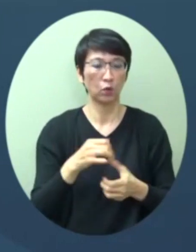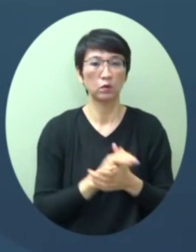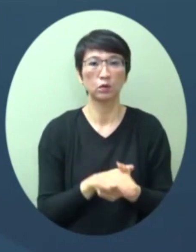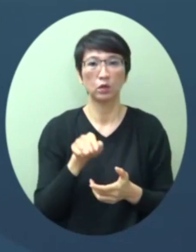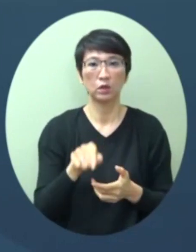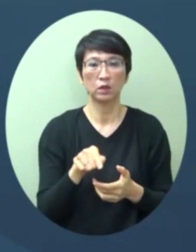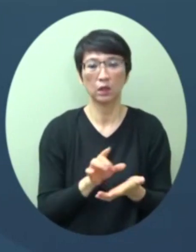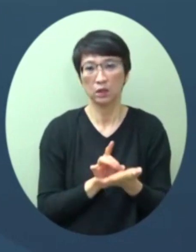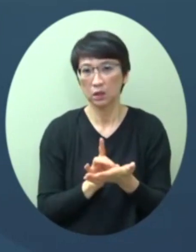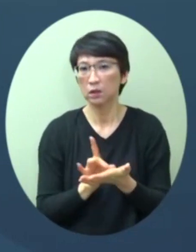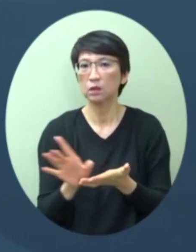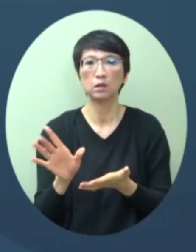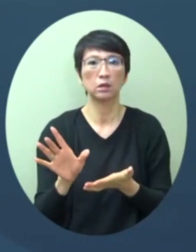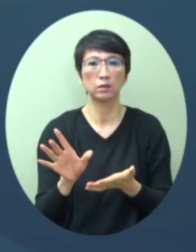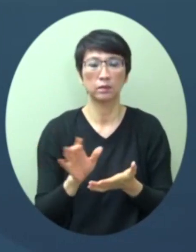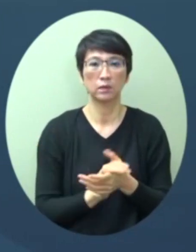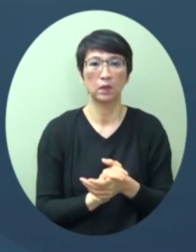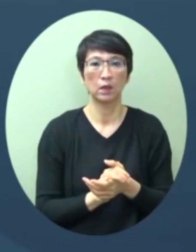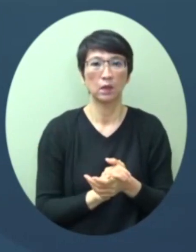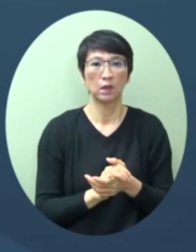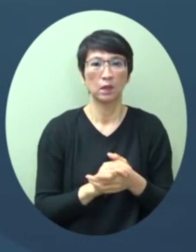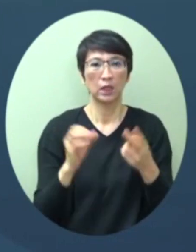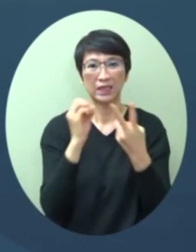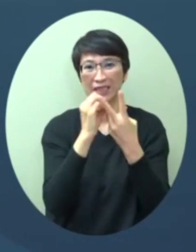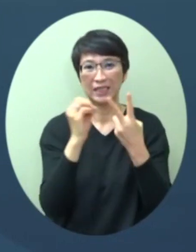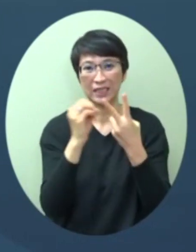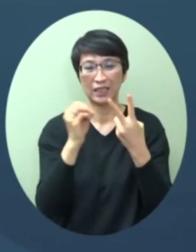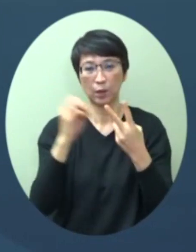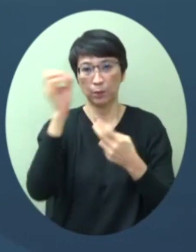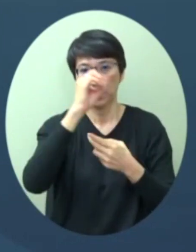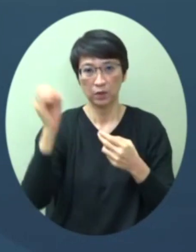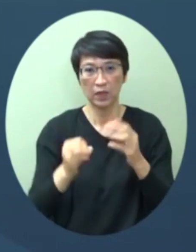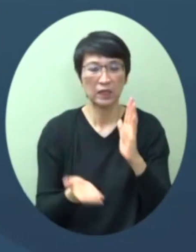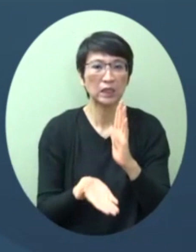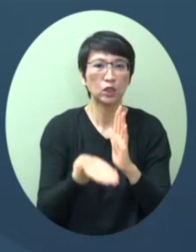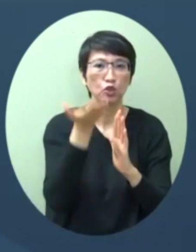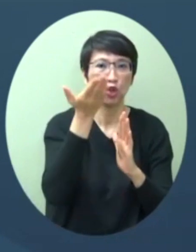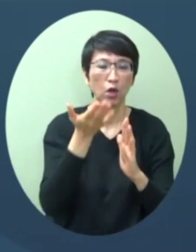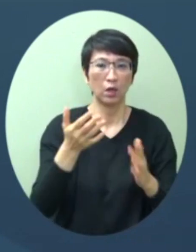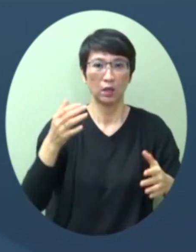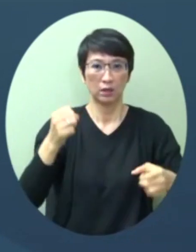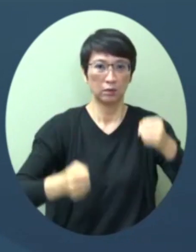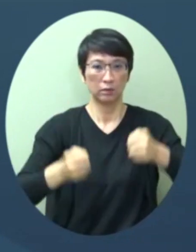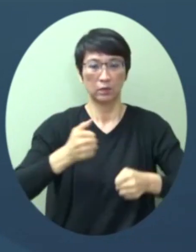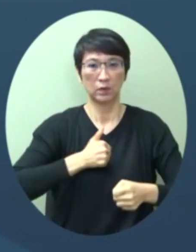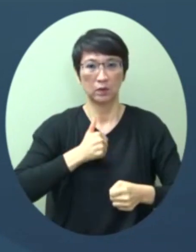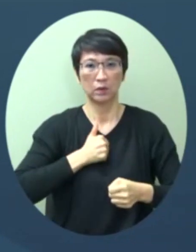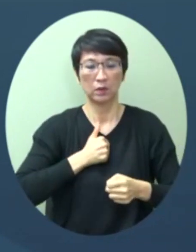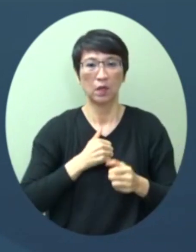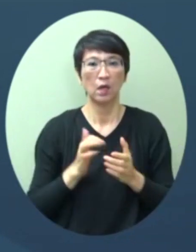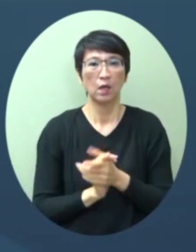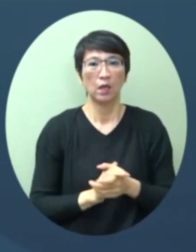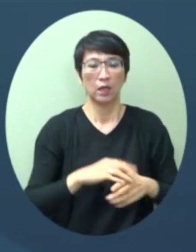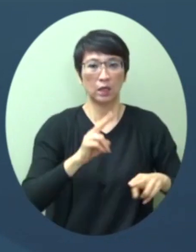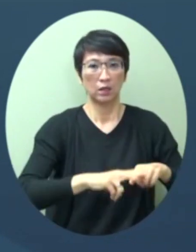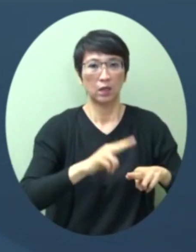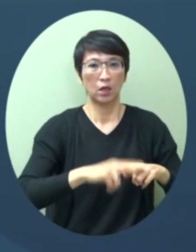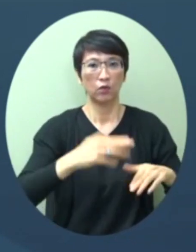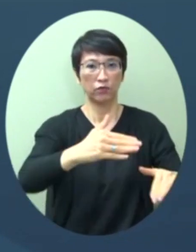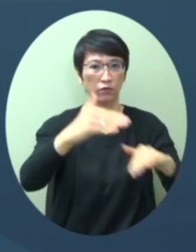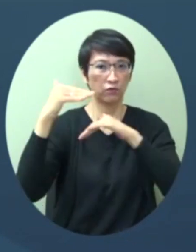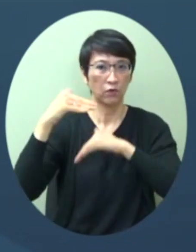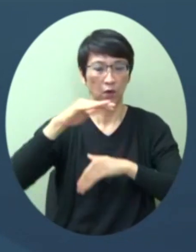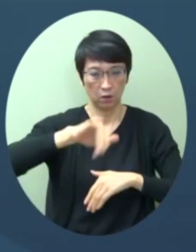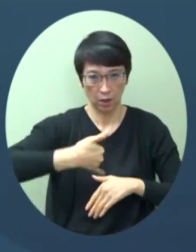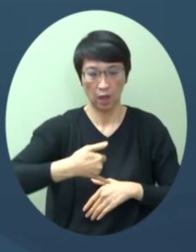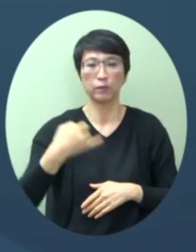除了兩成以上的司機現在不可以做跨境的貨運所以令